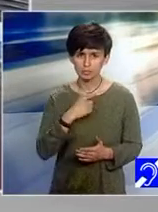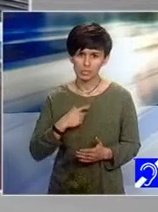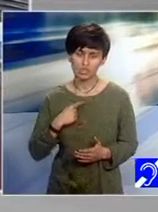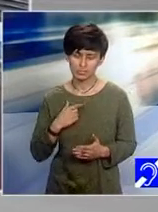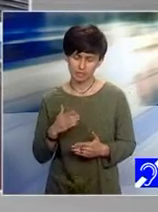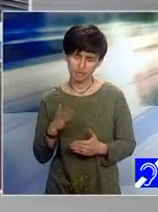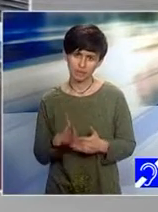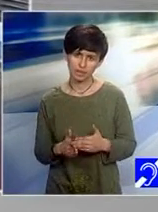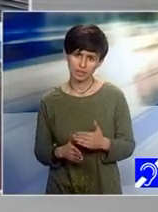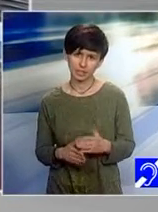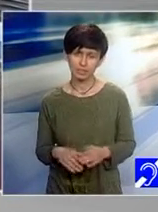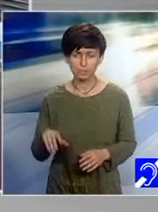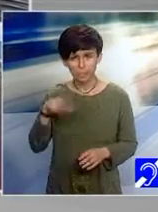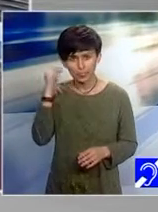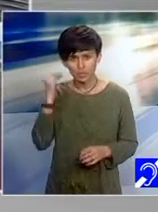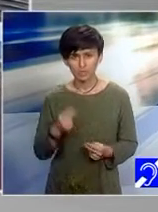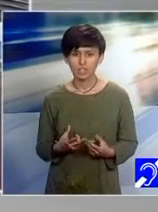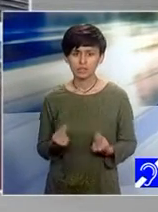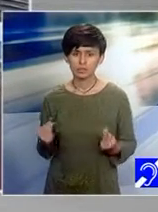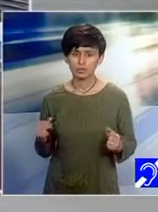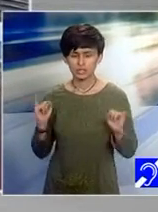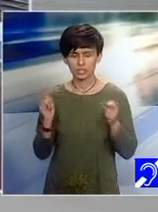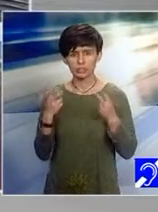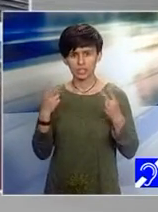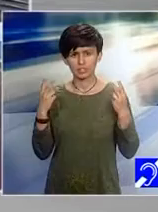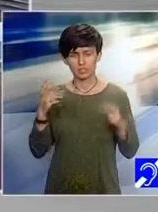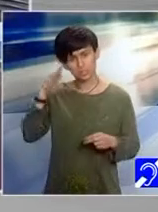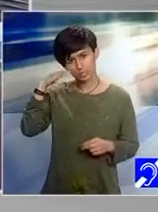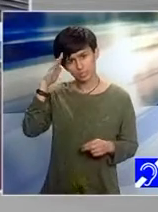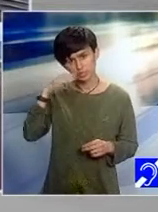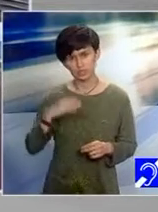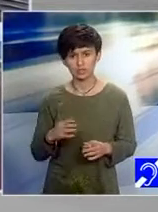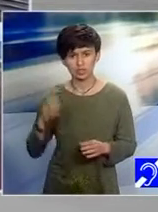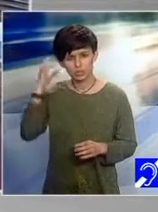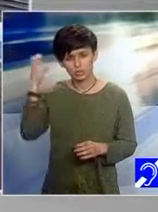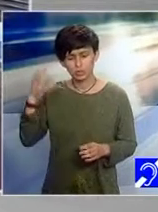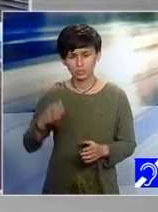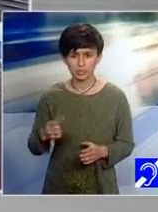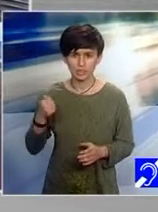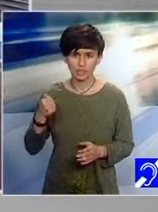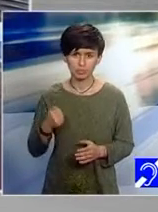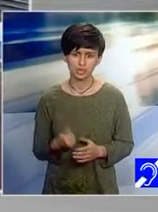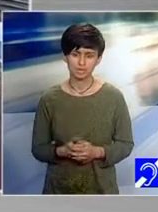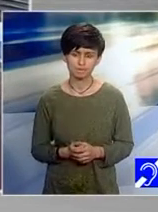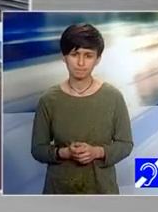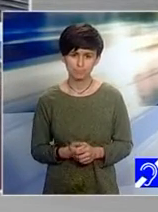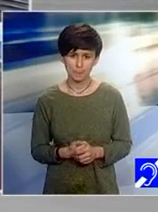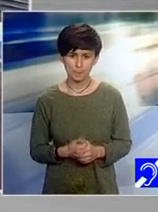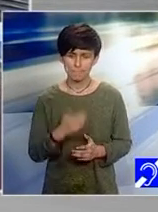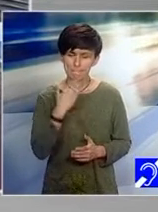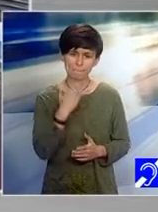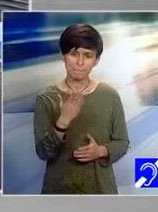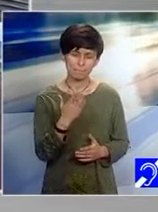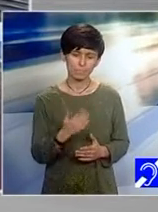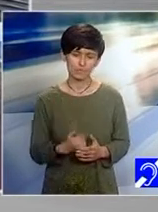afla mai multe și despre evenimentul Zilele Culturii Armene, chiar din materialul următor, detalii despre ce acțiuni ați organizat de obicei. Vă mulțumesc